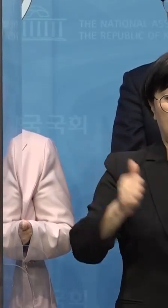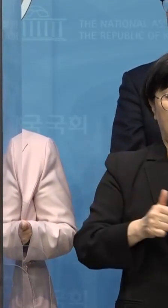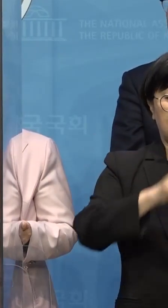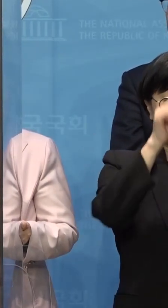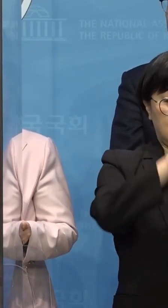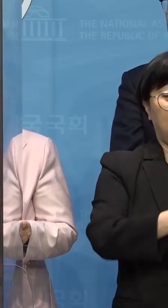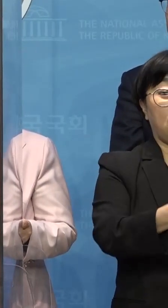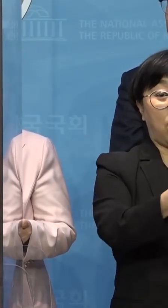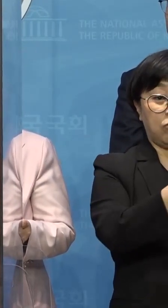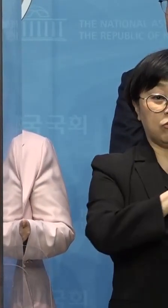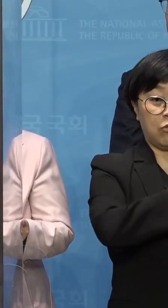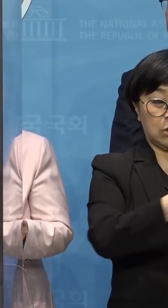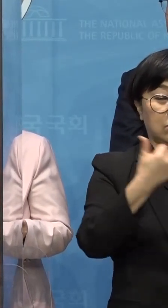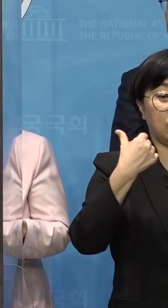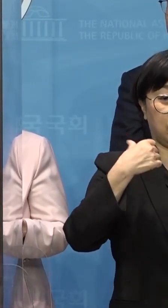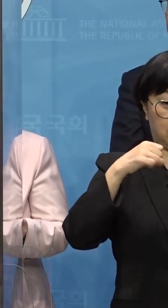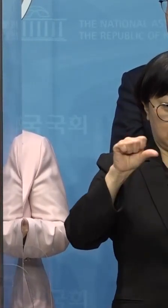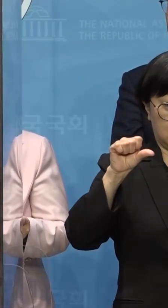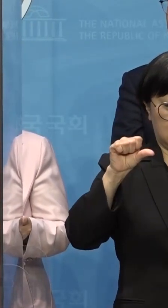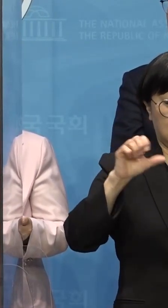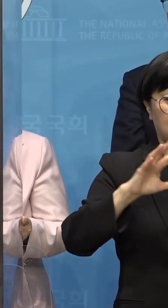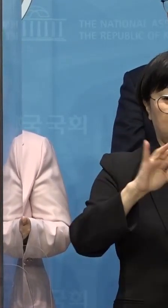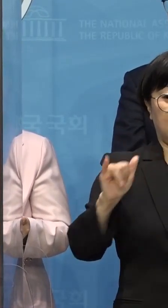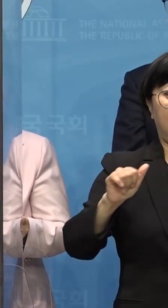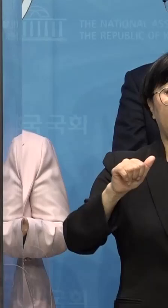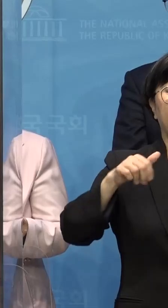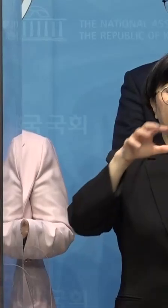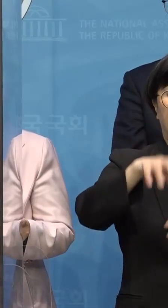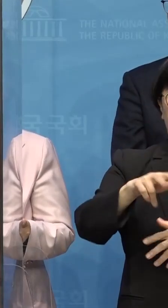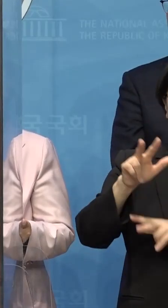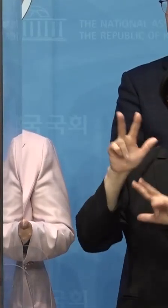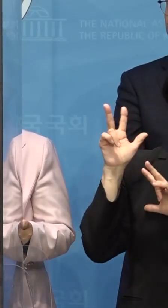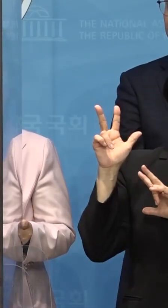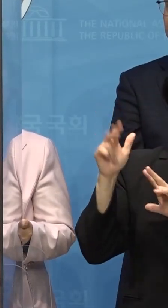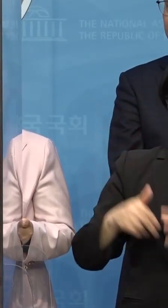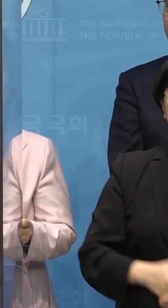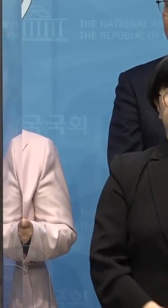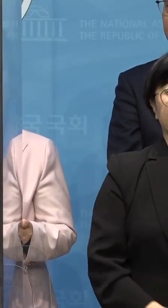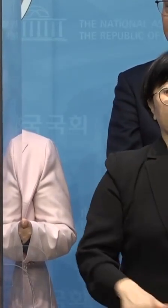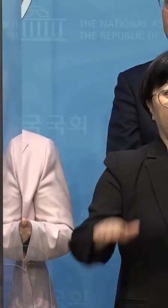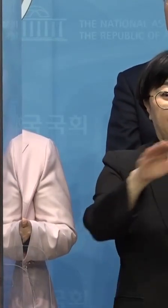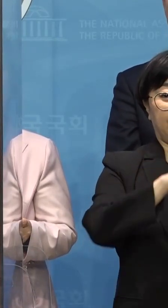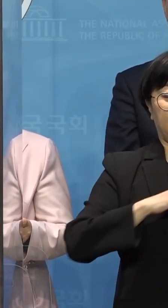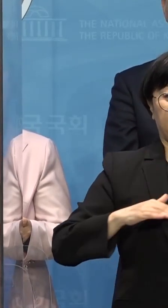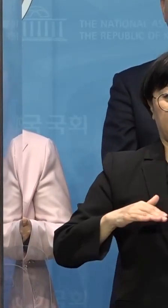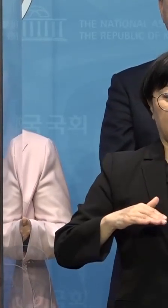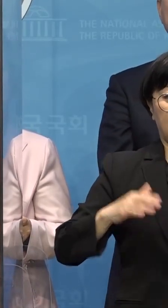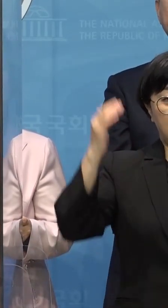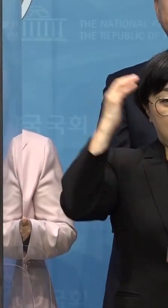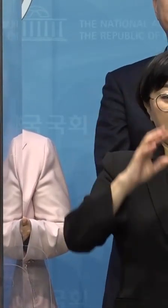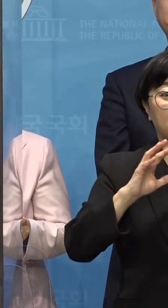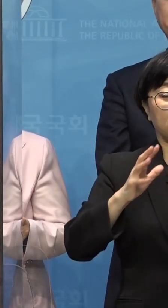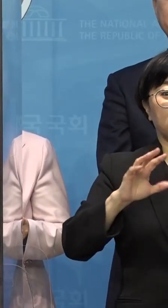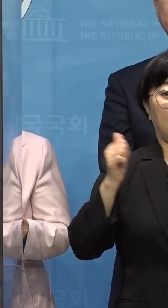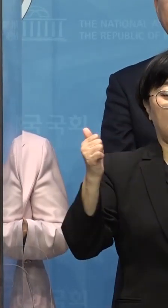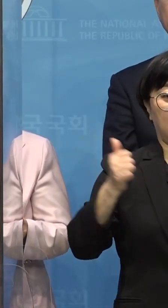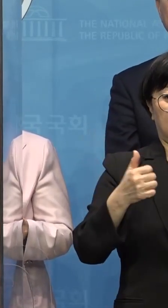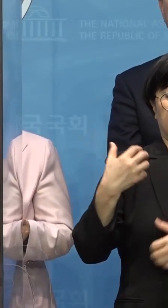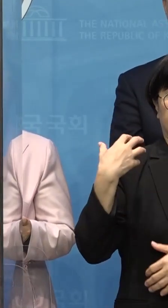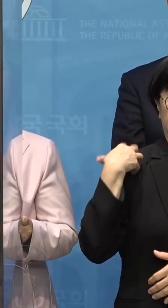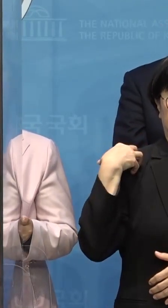불체포 특권을 포기할 것을 국민 앞에 서약합니다. 저희는 대한민국